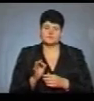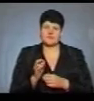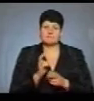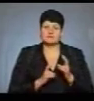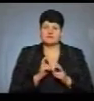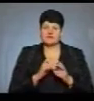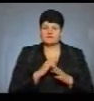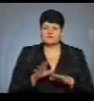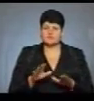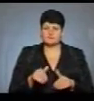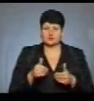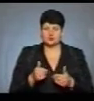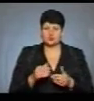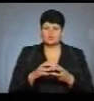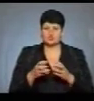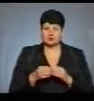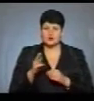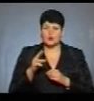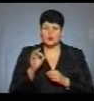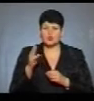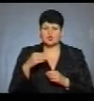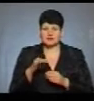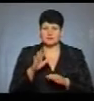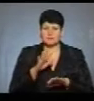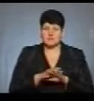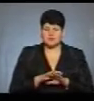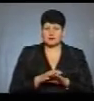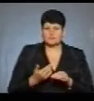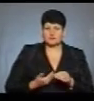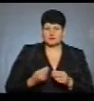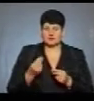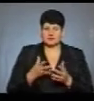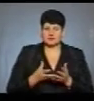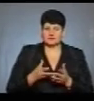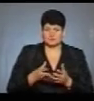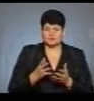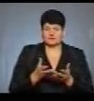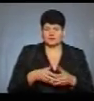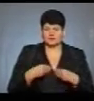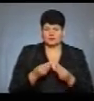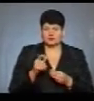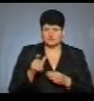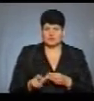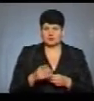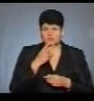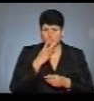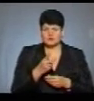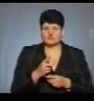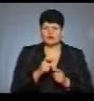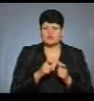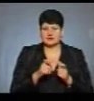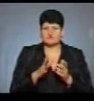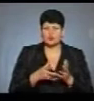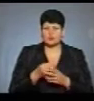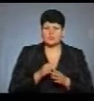підприємство вже не виставить таку ж суму на Ощадбанк, або готівка, яка прийде людині, вона буде бачити, що в квитанції вже проплачена її повна